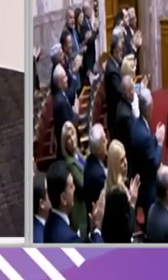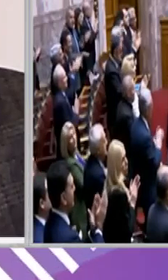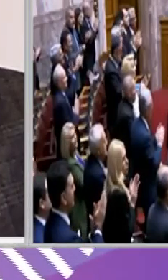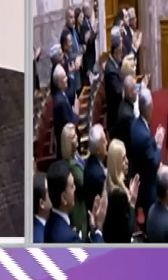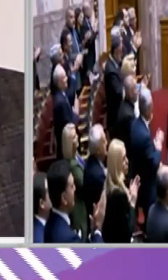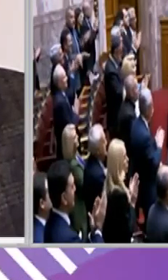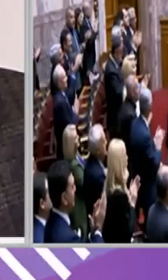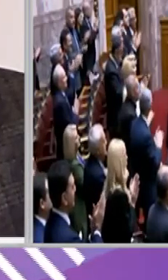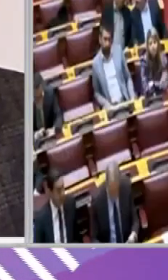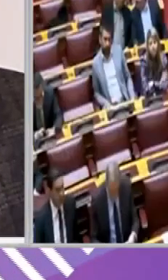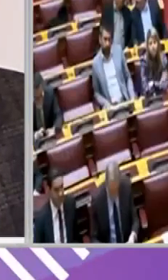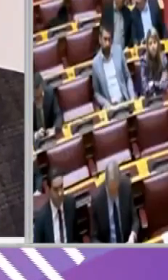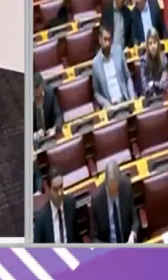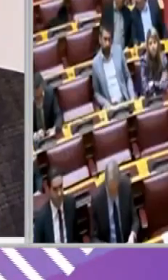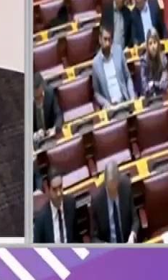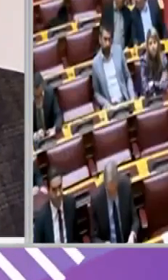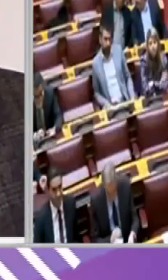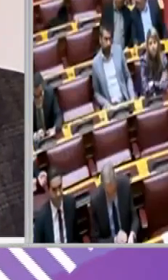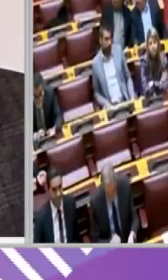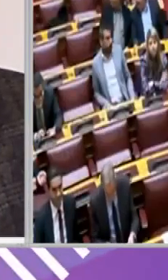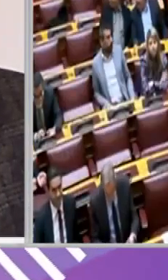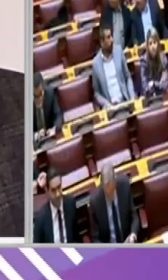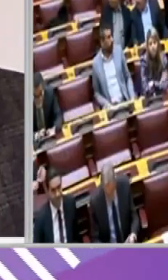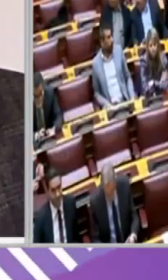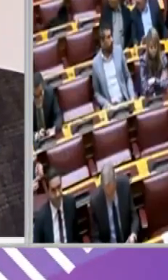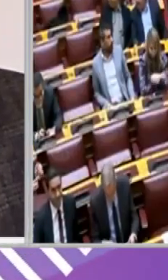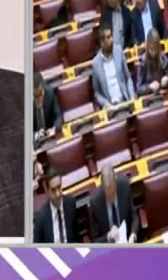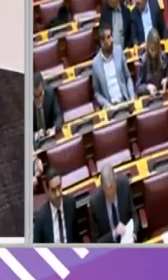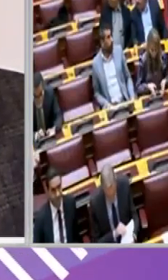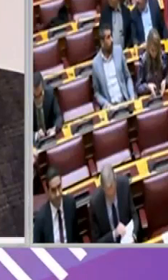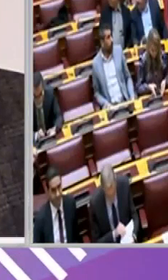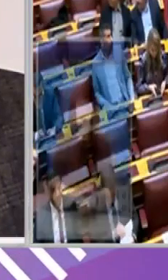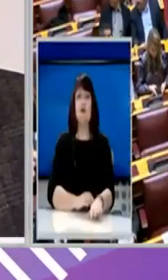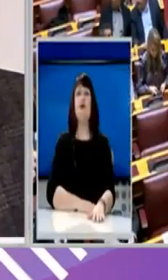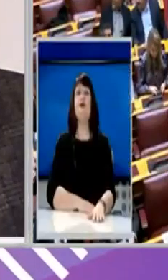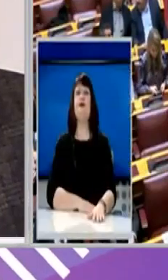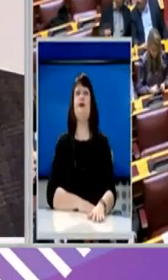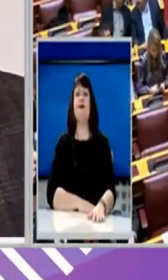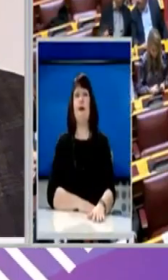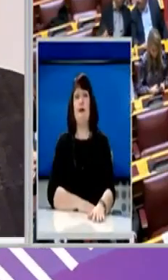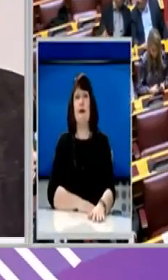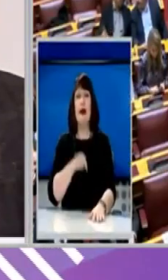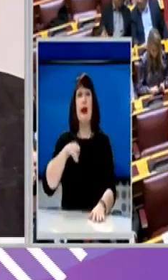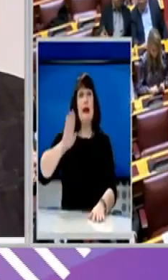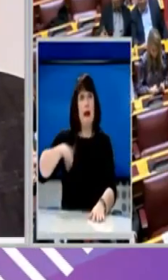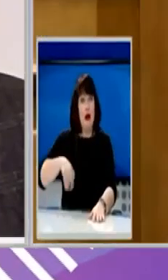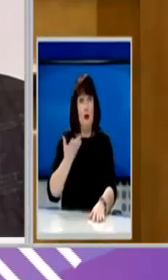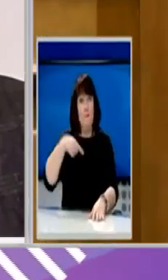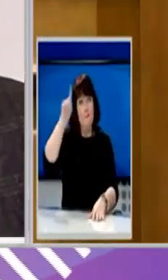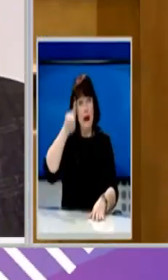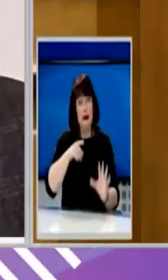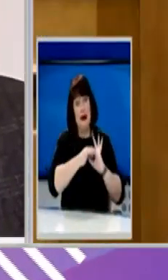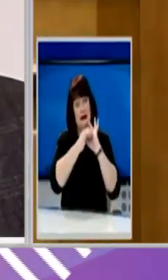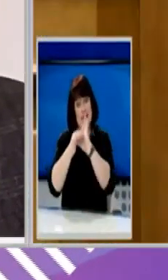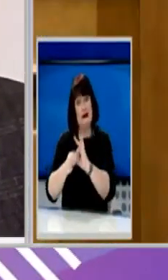τι ωραία είναι τα νούμερα. Δεν νομίζω ότι κανένας τα αμφισβητεί. Για την ανεργία είχαμε και μια εκδήλωση με τη ΔΥΠΑ χθες. Πραγματικά έτσι έχει μειωθεί η